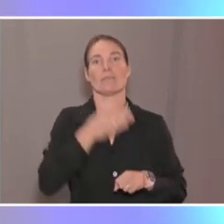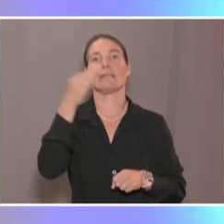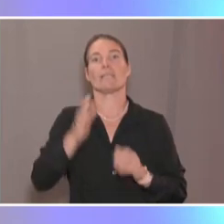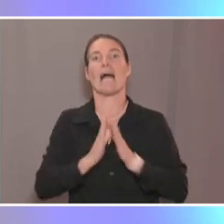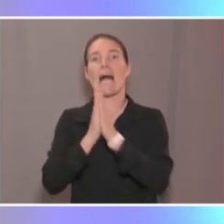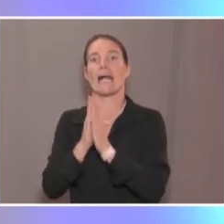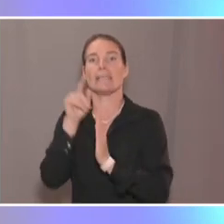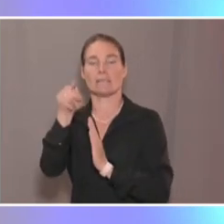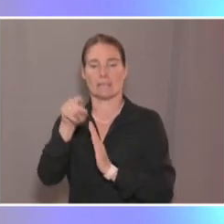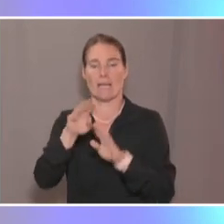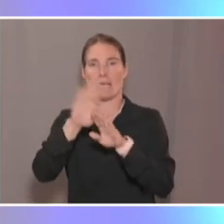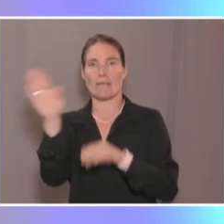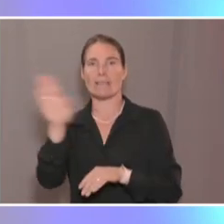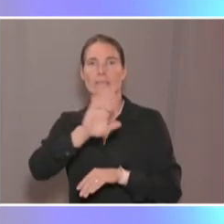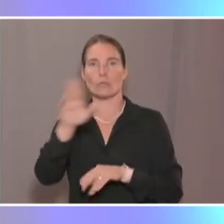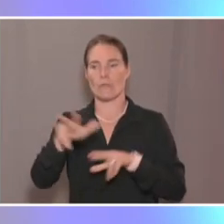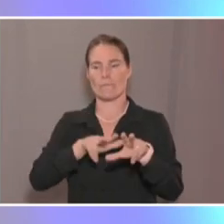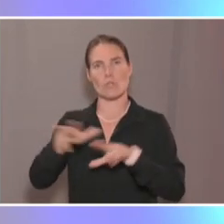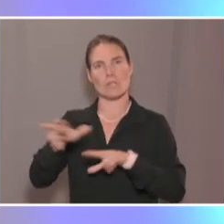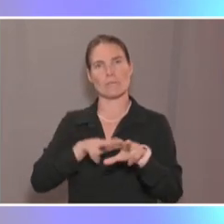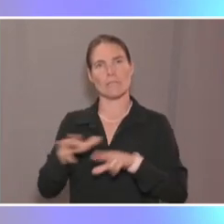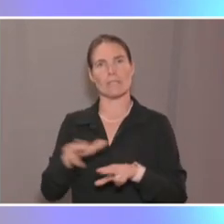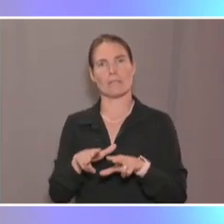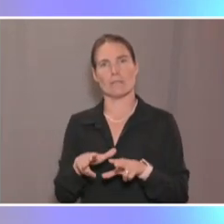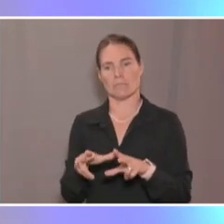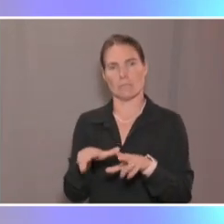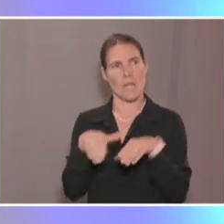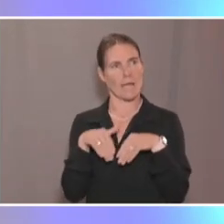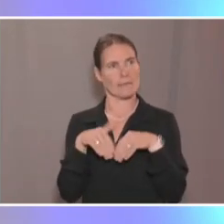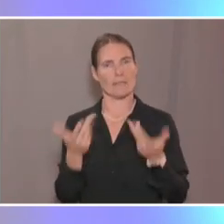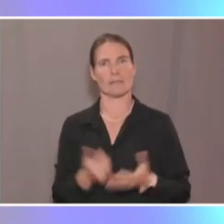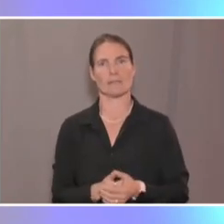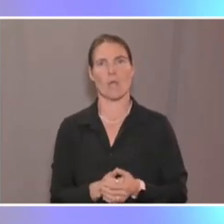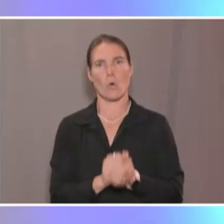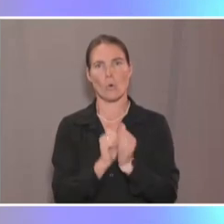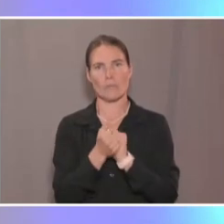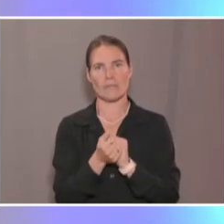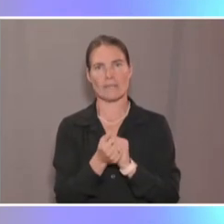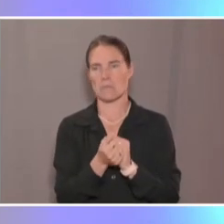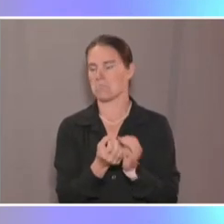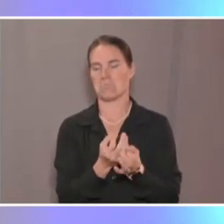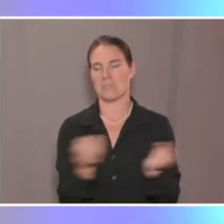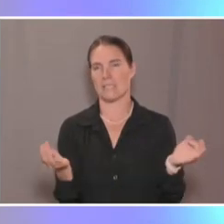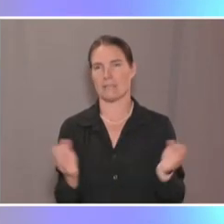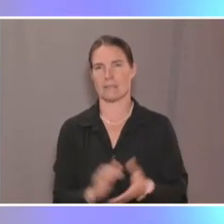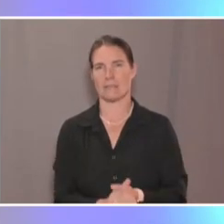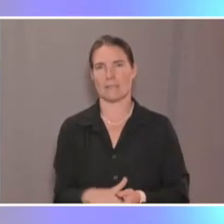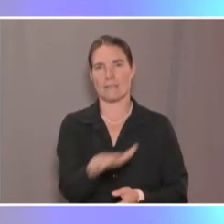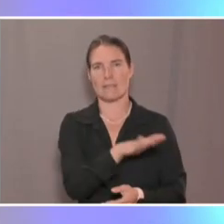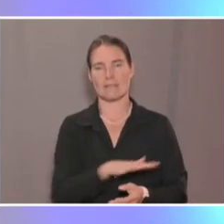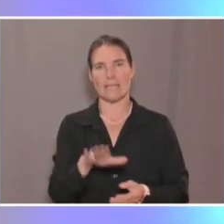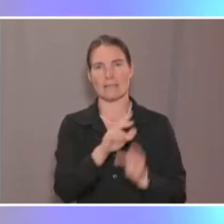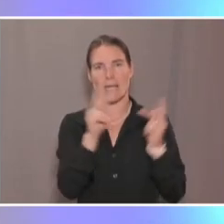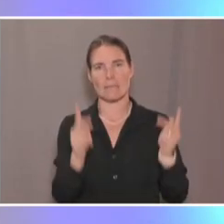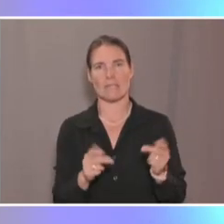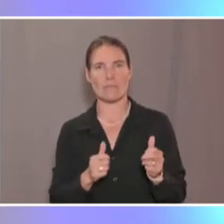Westküste sah man sich wirtschaftlich und kulturell benachteiligt. Umgesetzt wurde von alledem nichts. Das Landeskabinett verfolgte